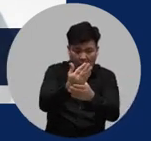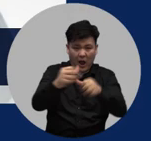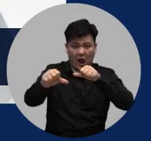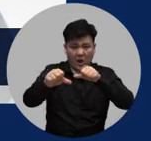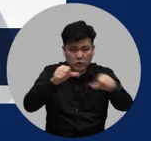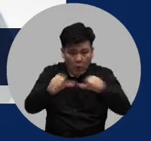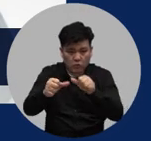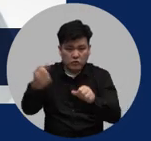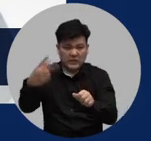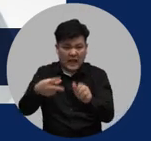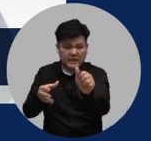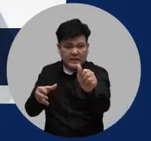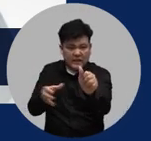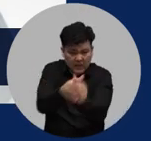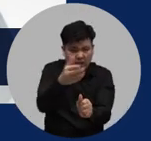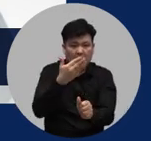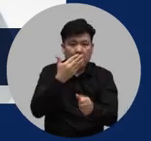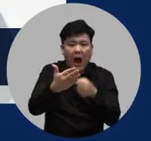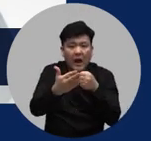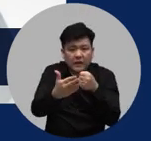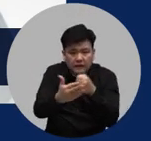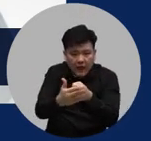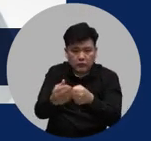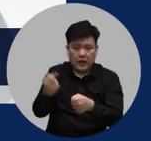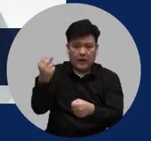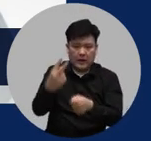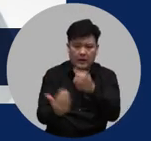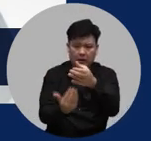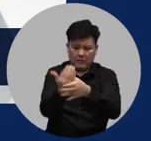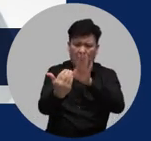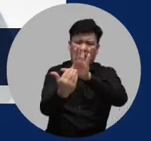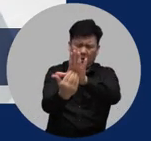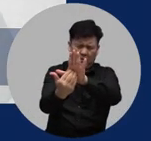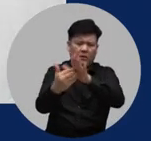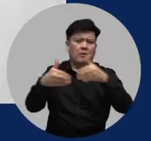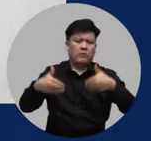가능성이 있으니 반드시 재발 방지 조치를 취하여야 합니다.